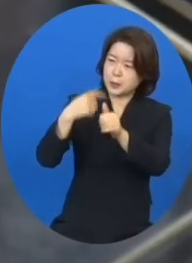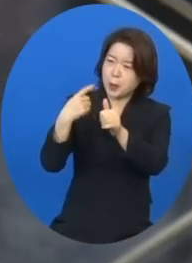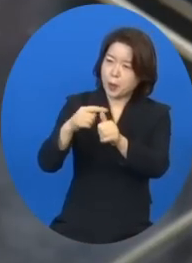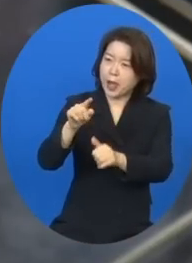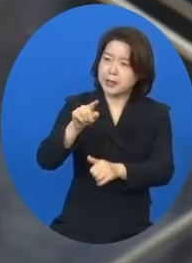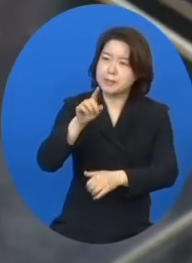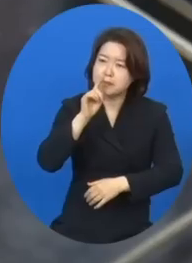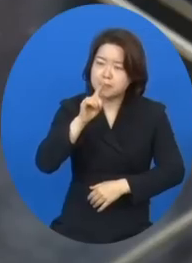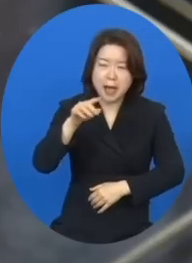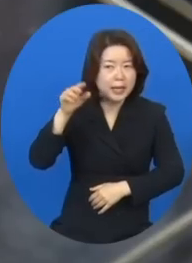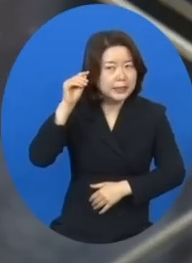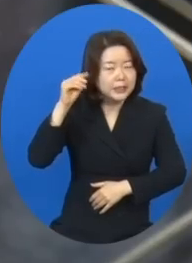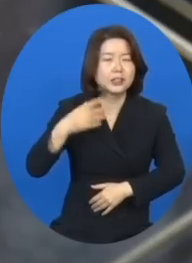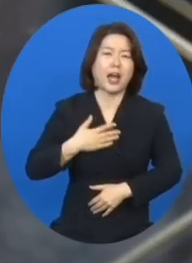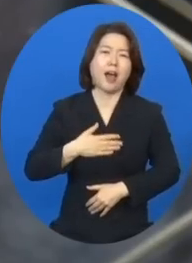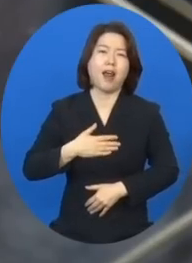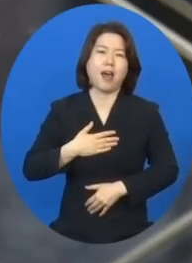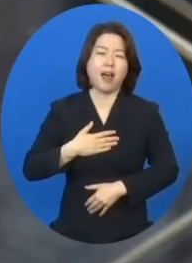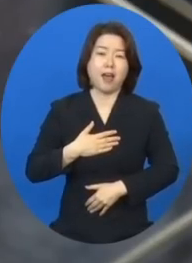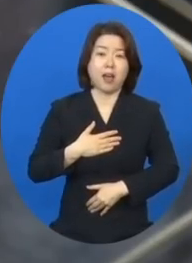뭐 욕을 모르는 것 아니었지만